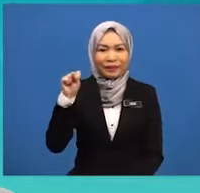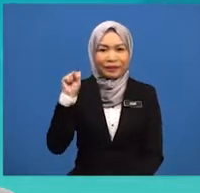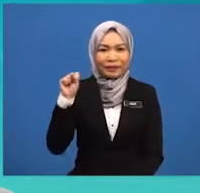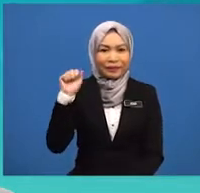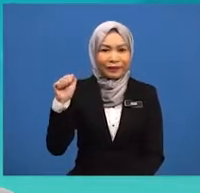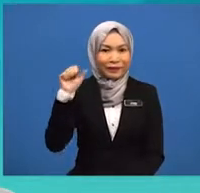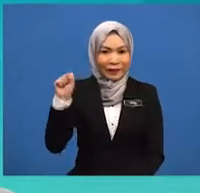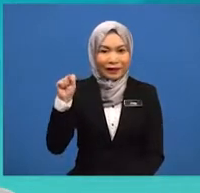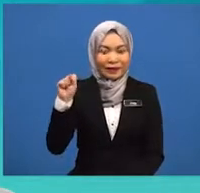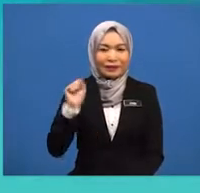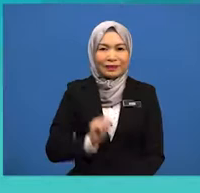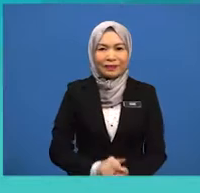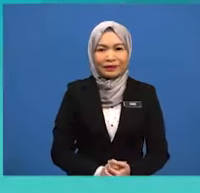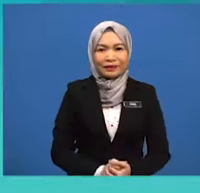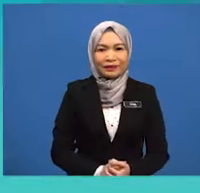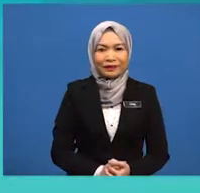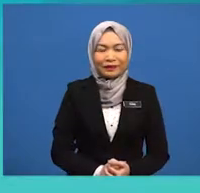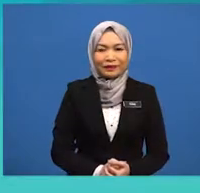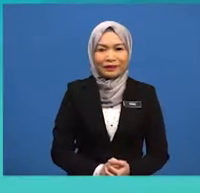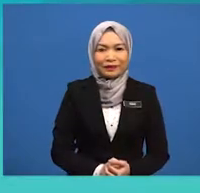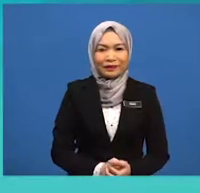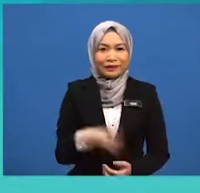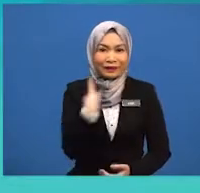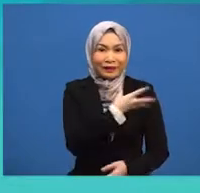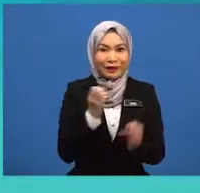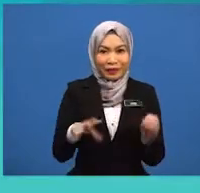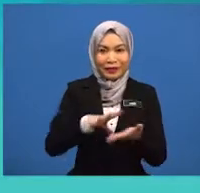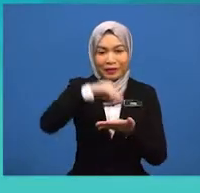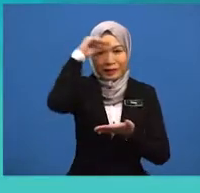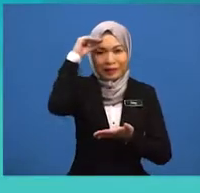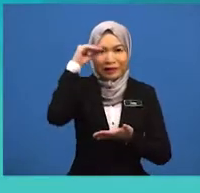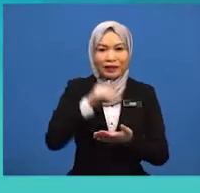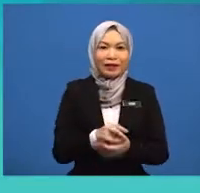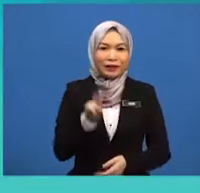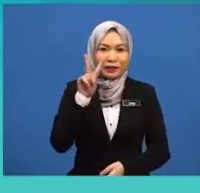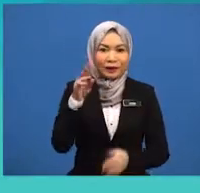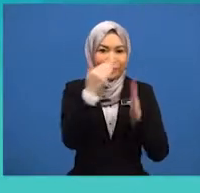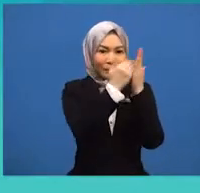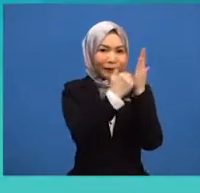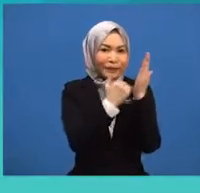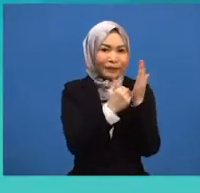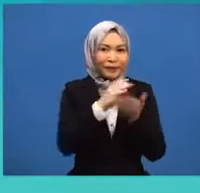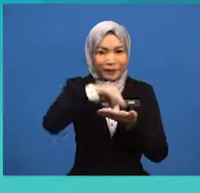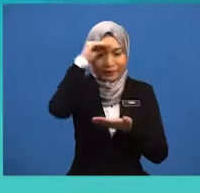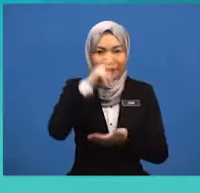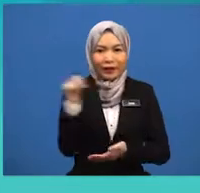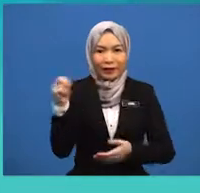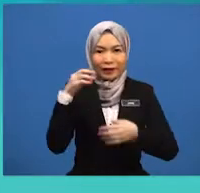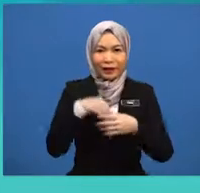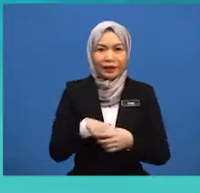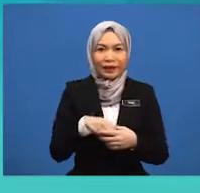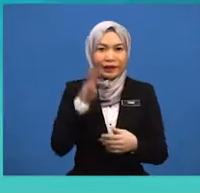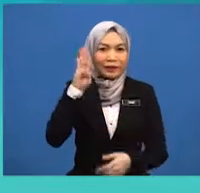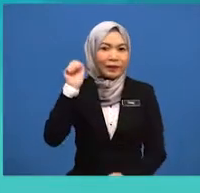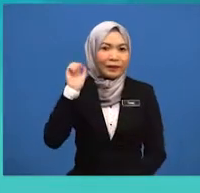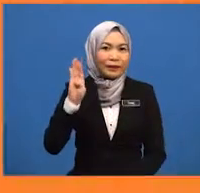Abdul Aziz Shah. Murid-murid, kita telah mempelajari dua standard pembelajaran dalam bab